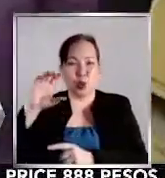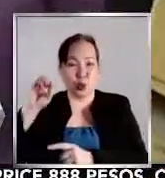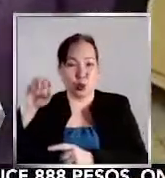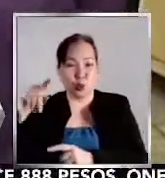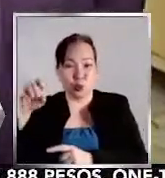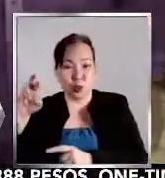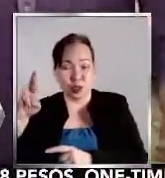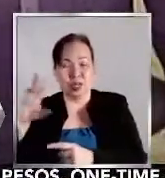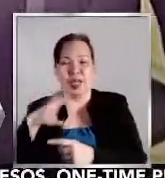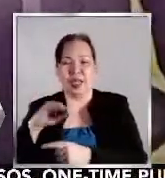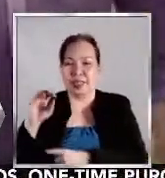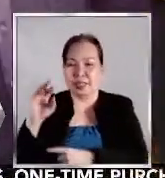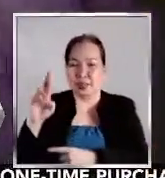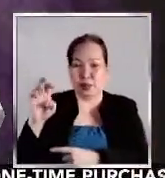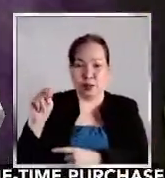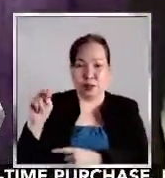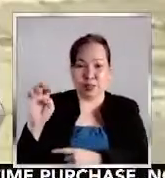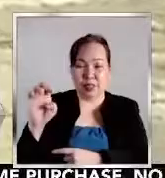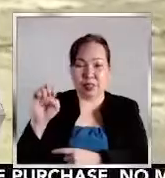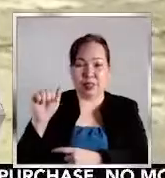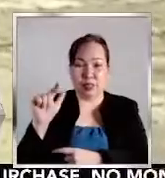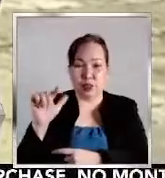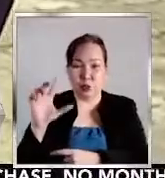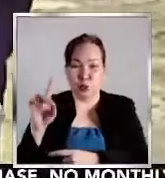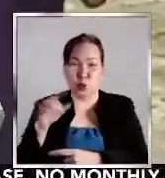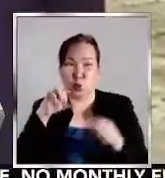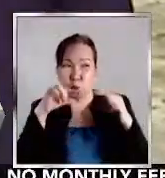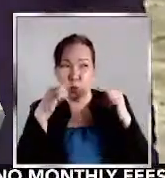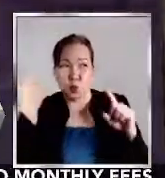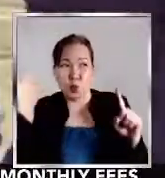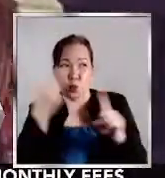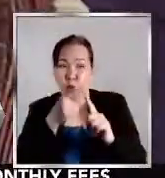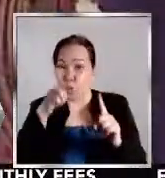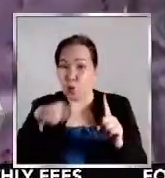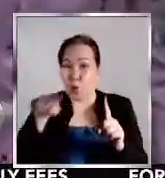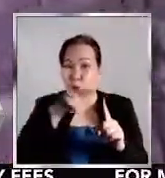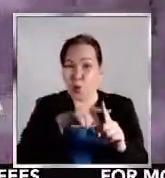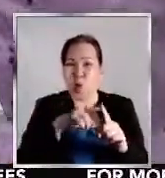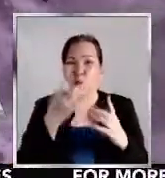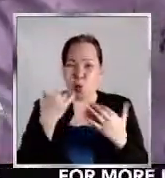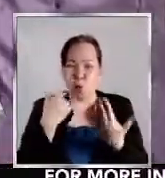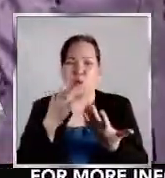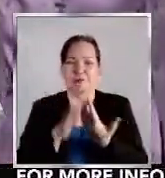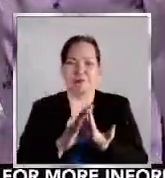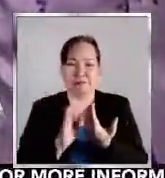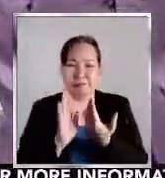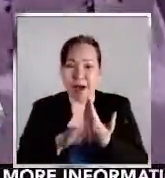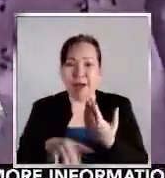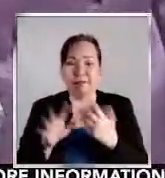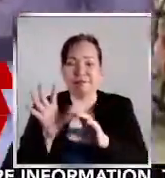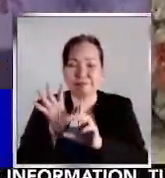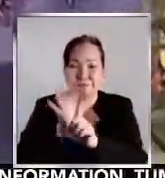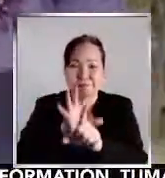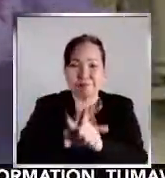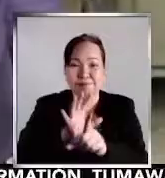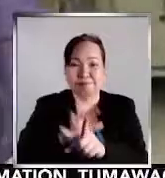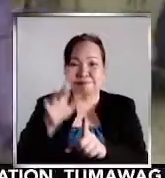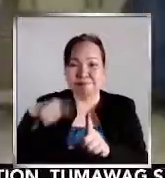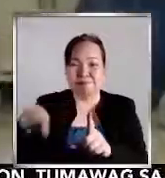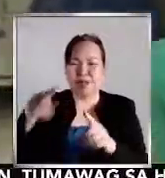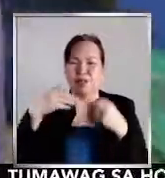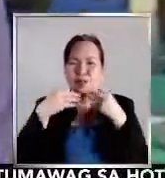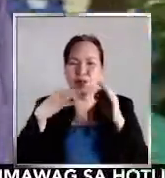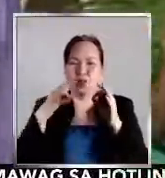din ang theme park na maibalik ang sigla sa kilalang pasyalan sa Laguna. Andrew Bernardo ng GMA Regional